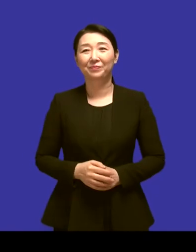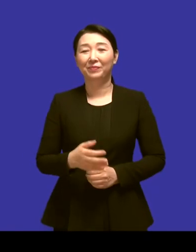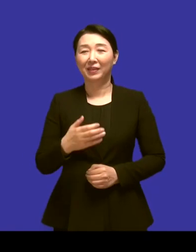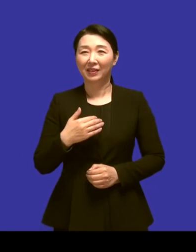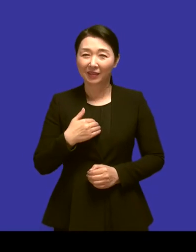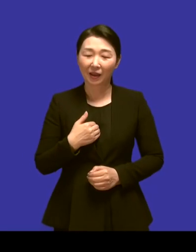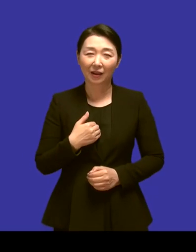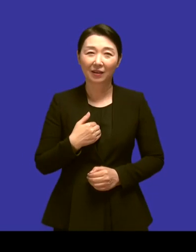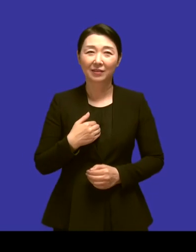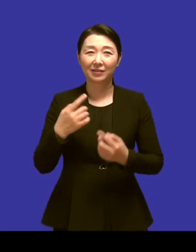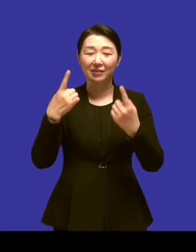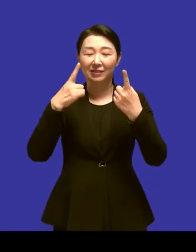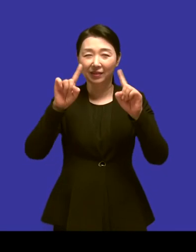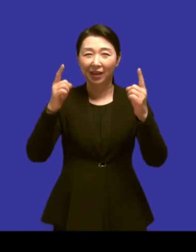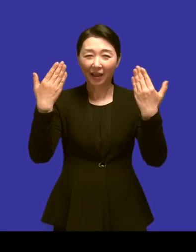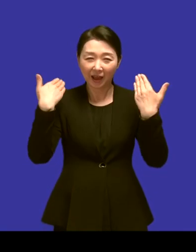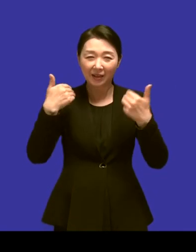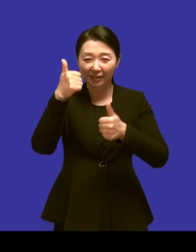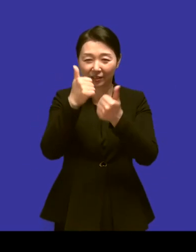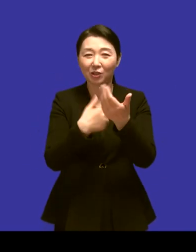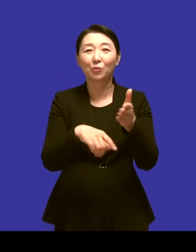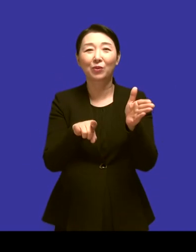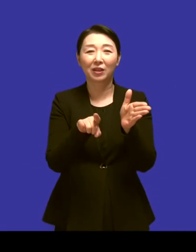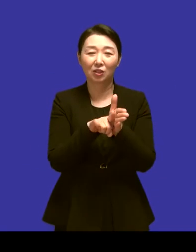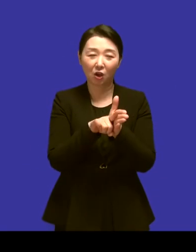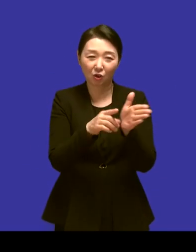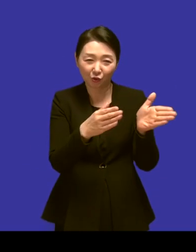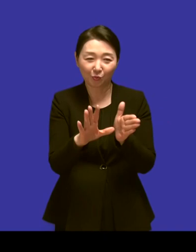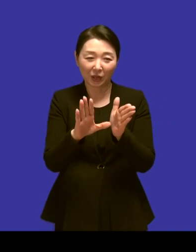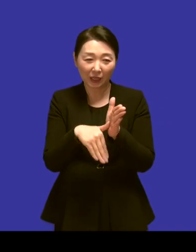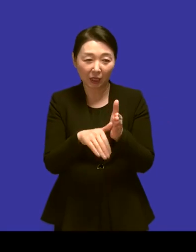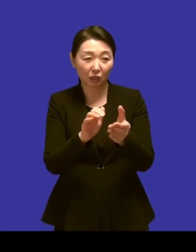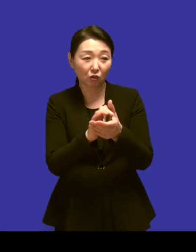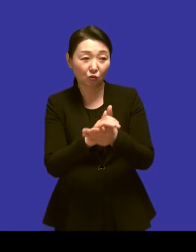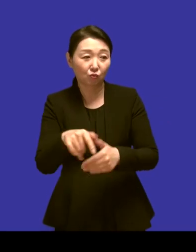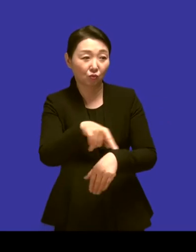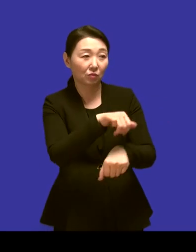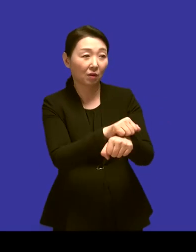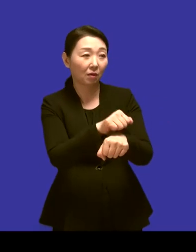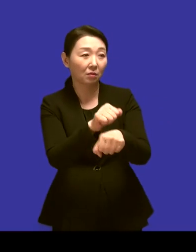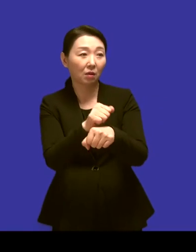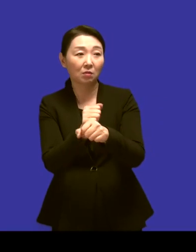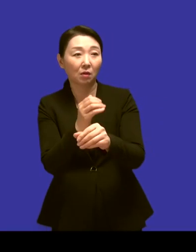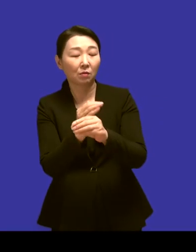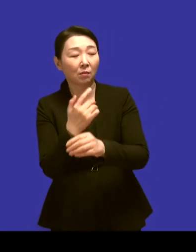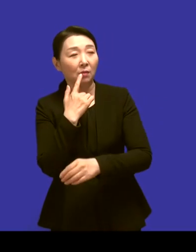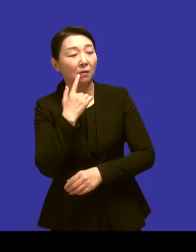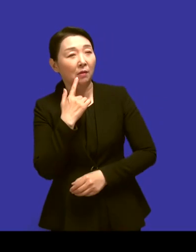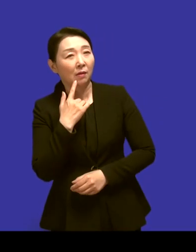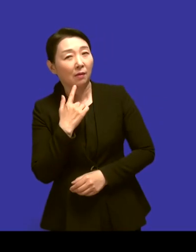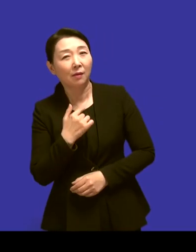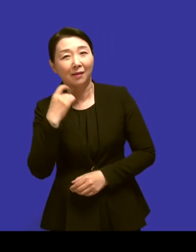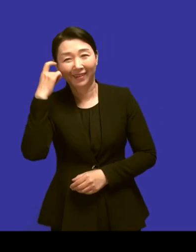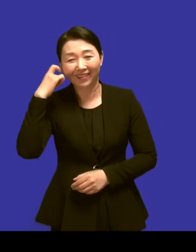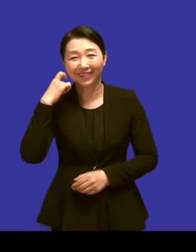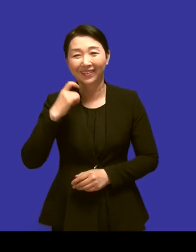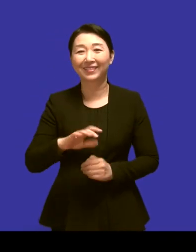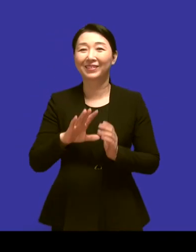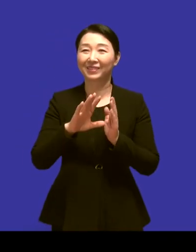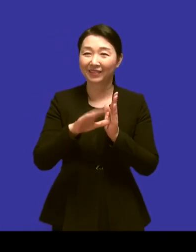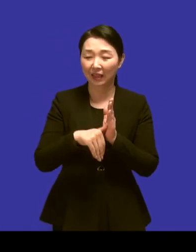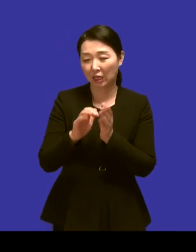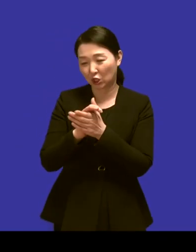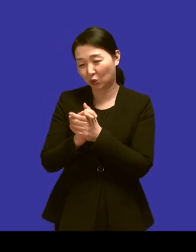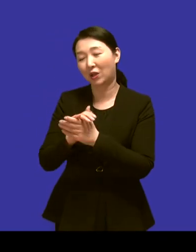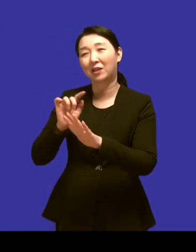이제 입시를 준비하면서 네. 뭔가 이제 제 옆에 있는 친구들이 뭔가 잘 되면서 뭔가 좀 부러움 같은 걸 느꼈을 네네네. 때 그때